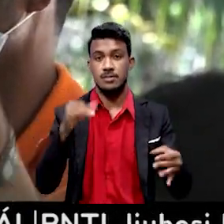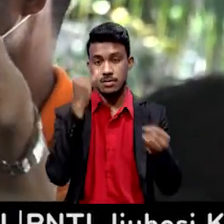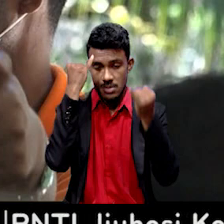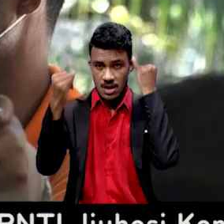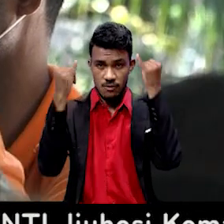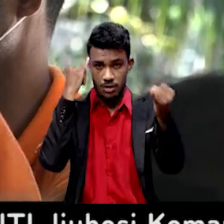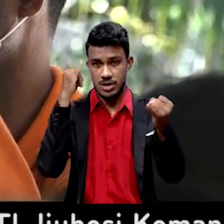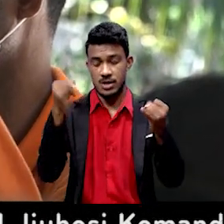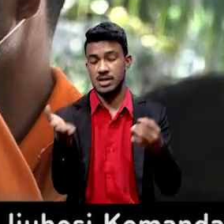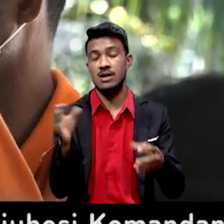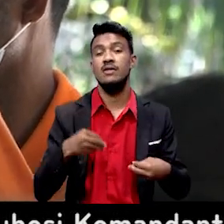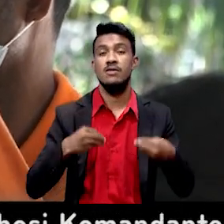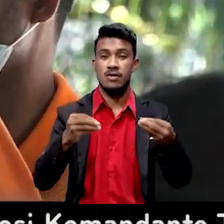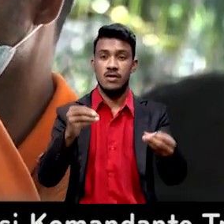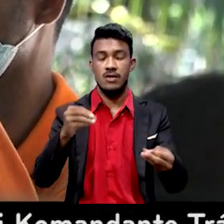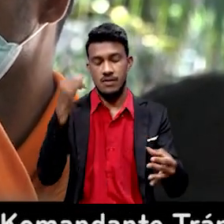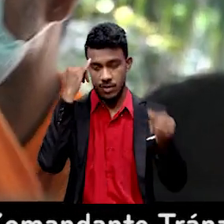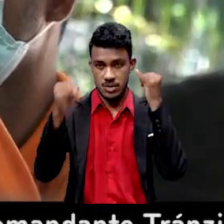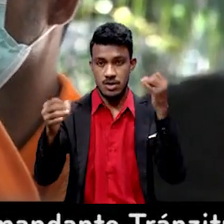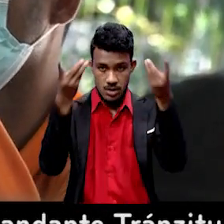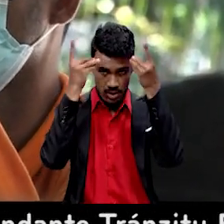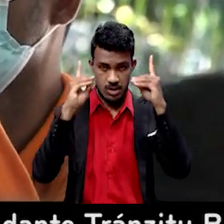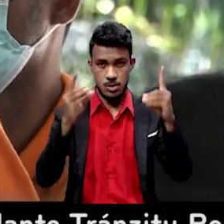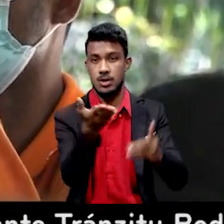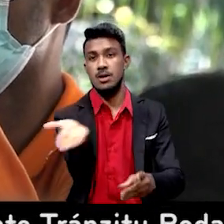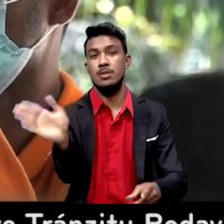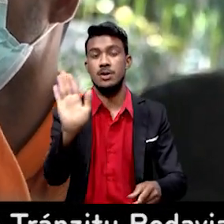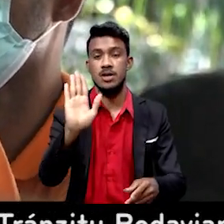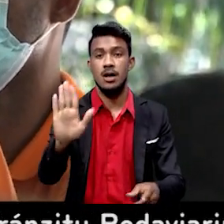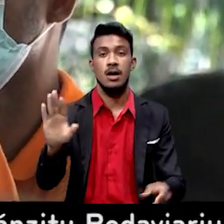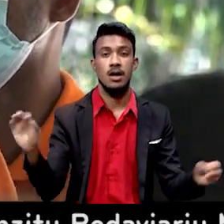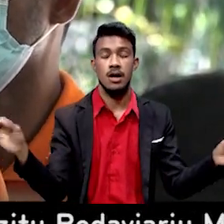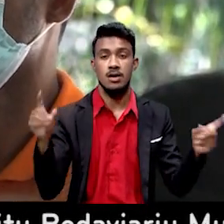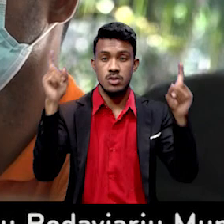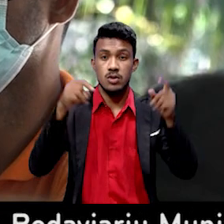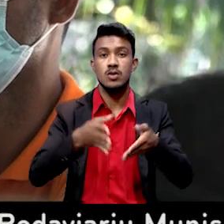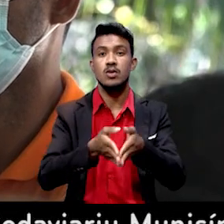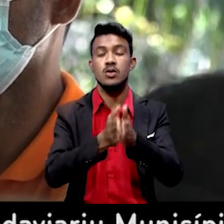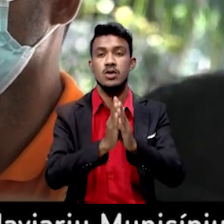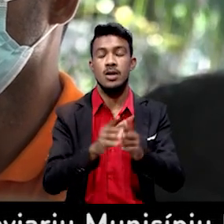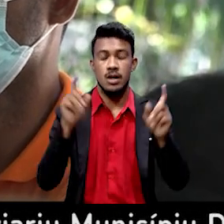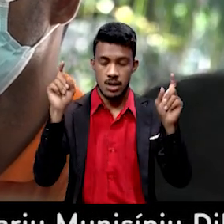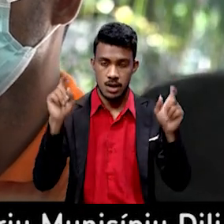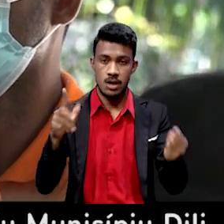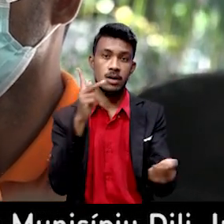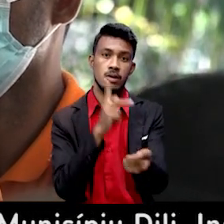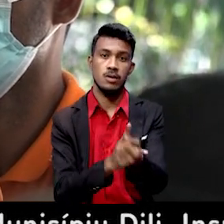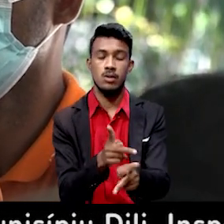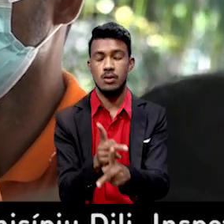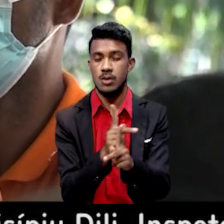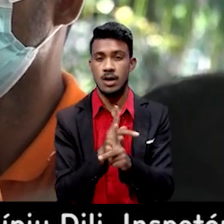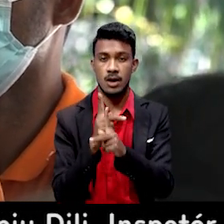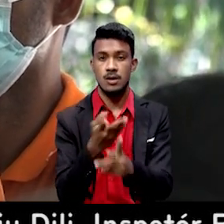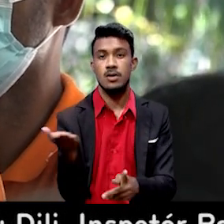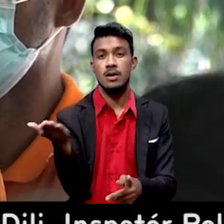informasi, desidau kita buat sira, laos hatau pamalu, mebe kita tengki protese malu. Se hau protese